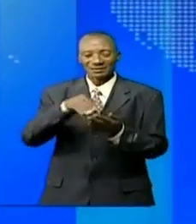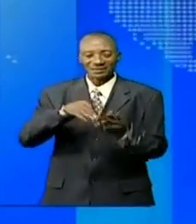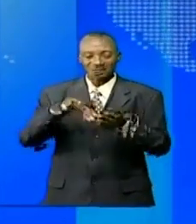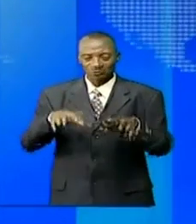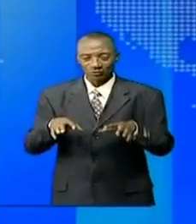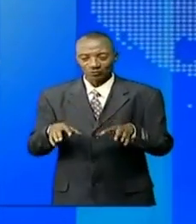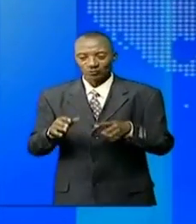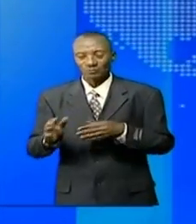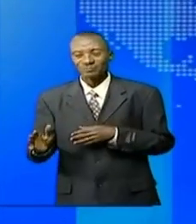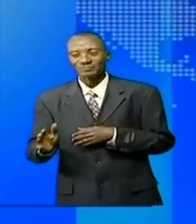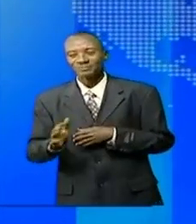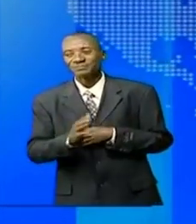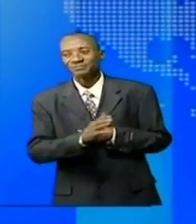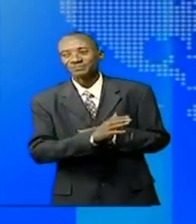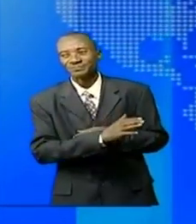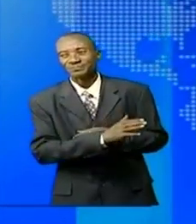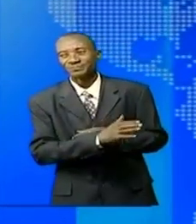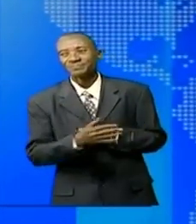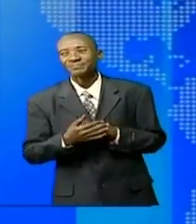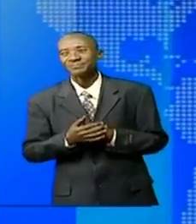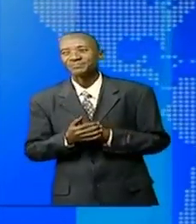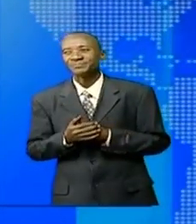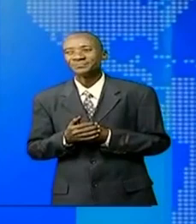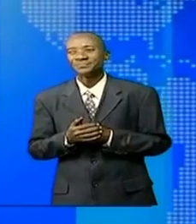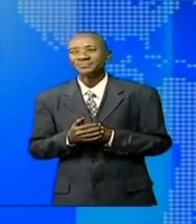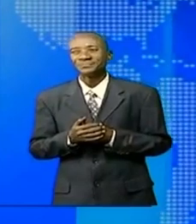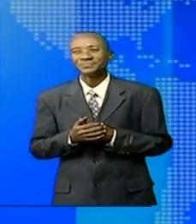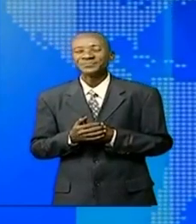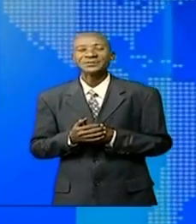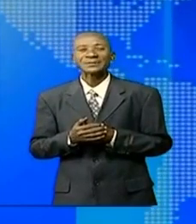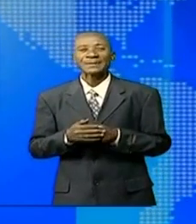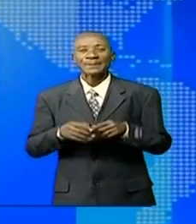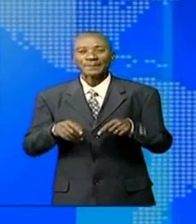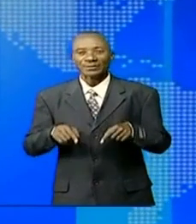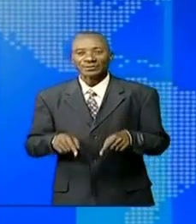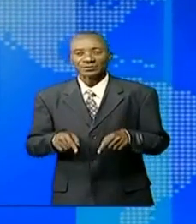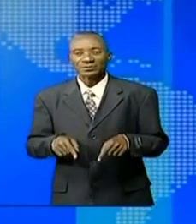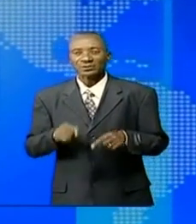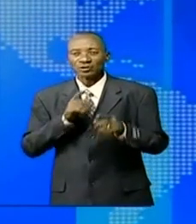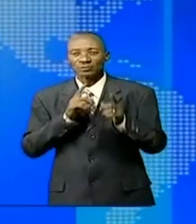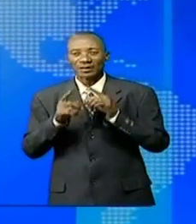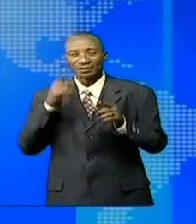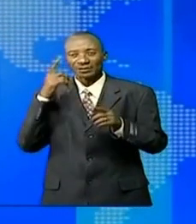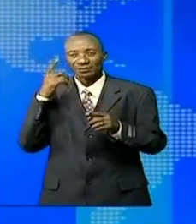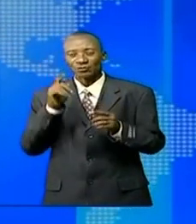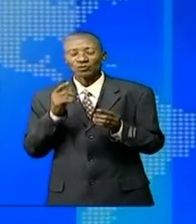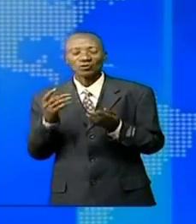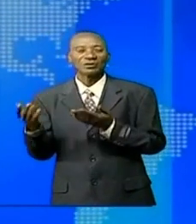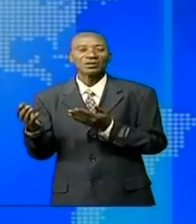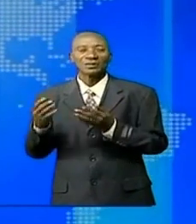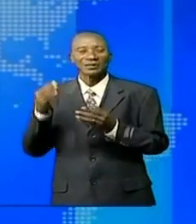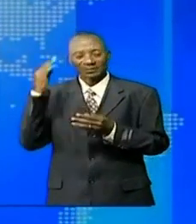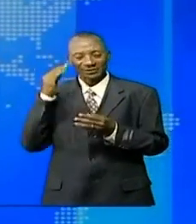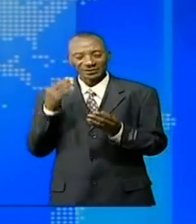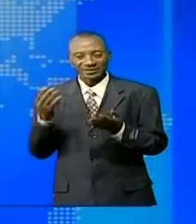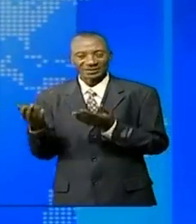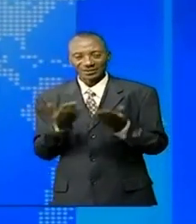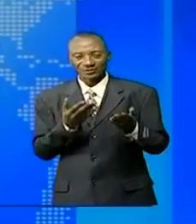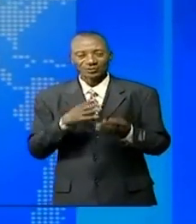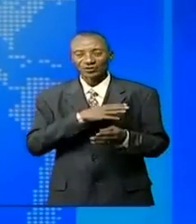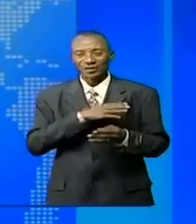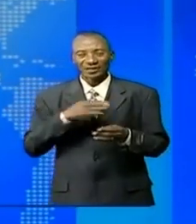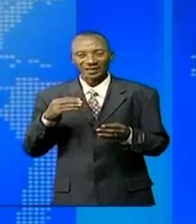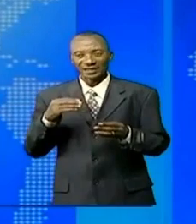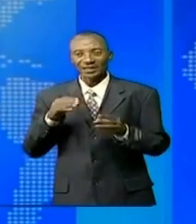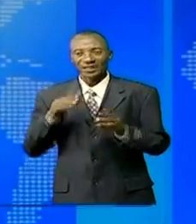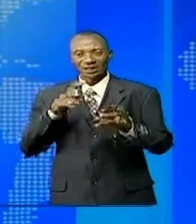Suppression de quelques contrats à l'OGFREM, l'État congolais, via le ministère des Transports, Voies de Communication et des Désenclavements, attend aboutir